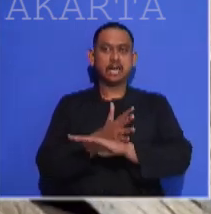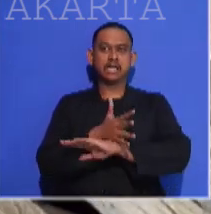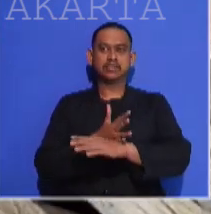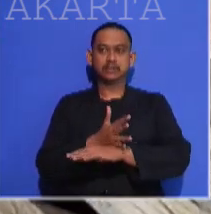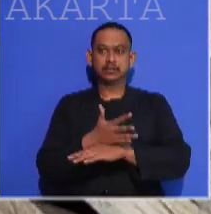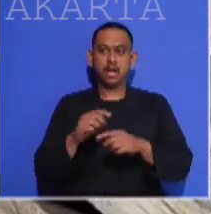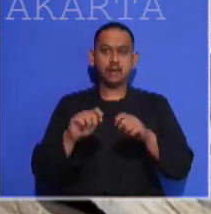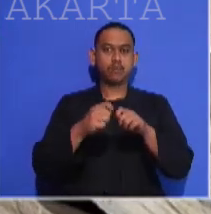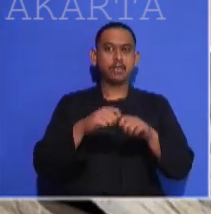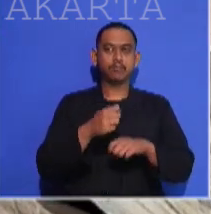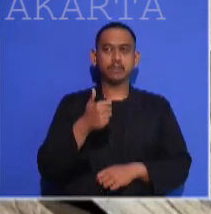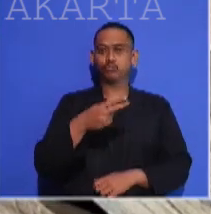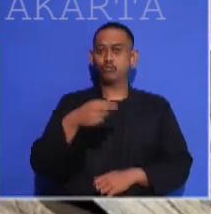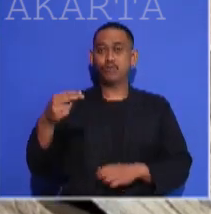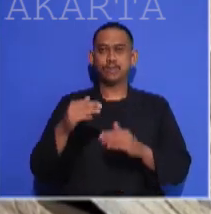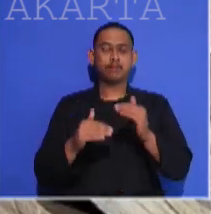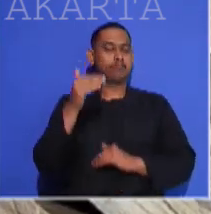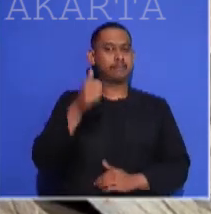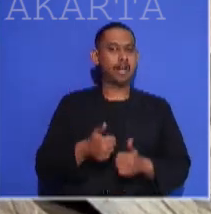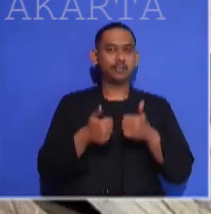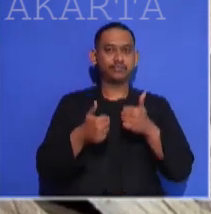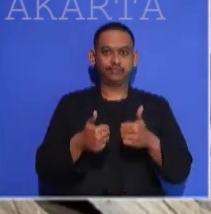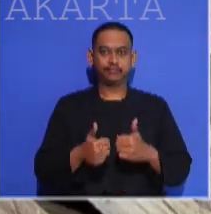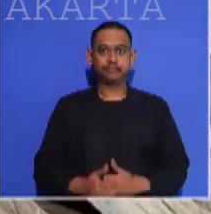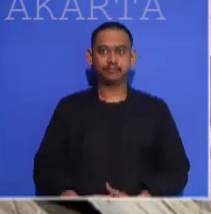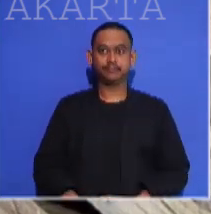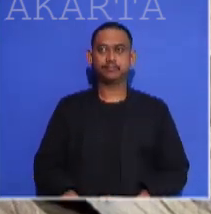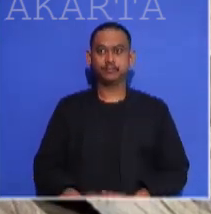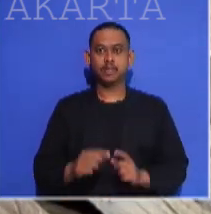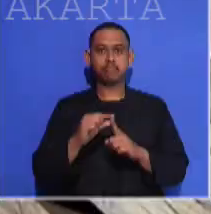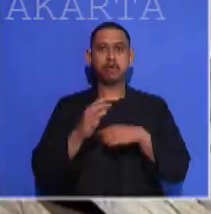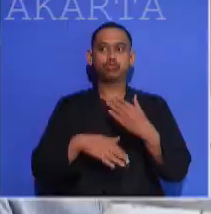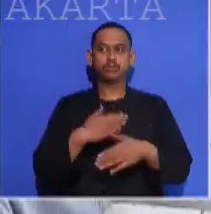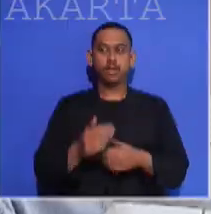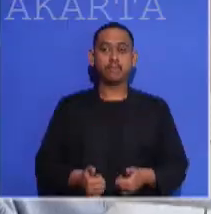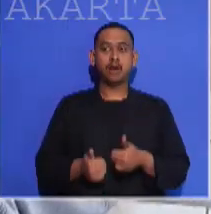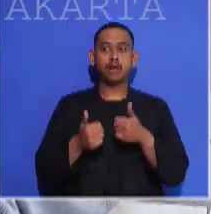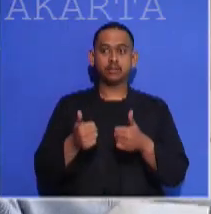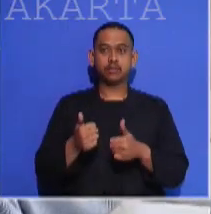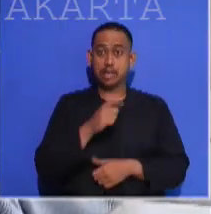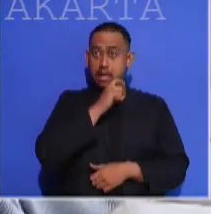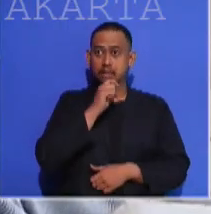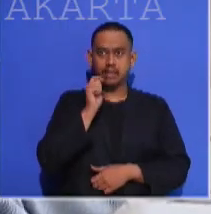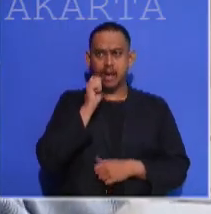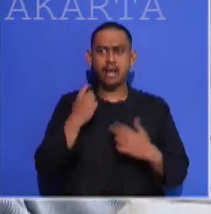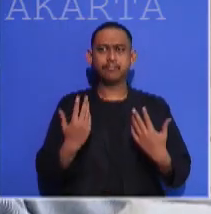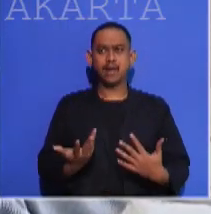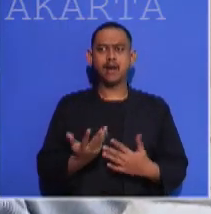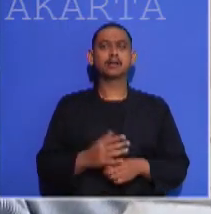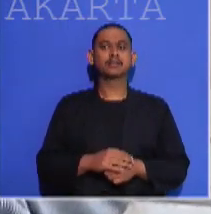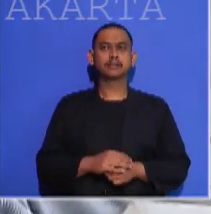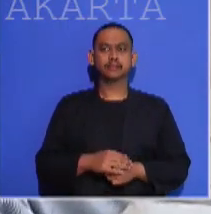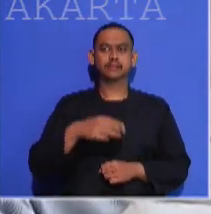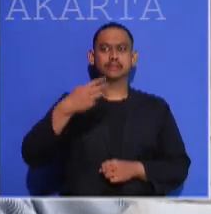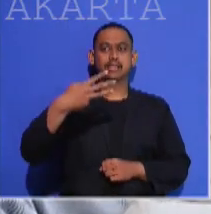ingkang gadhahi bobot ekonomi inggil. Menawi dipun kemonah kanthi gumathok, kanyata enceng gondok saged dipun damel maneka werni